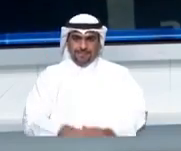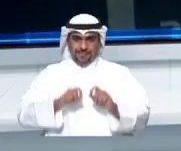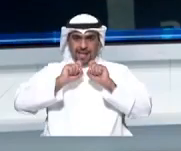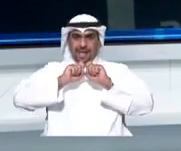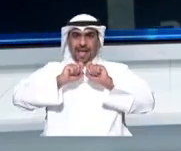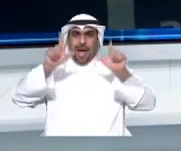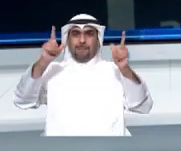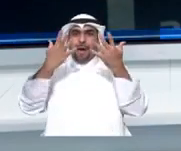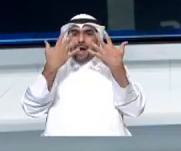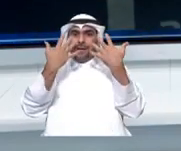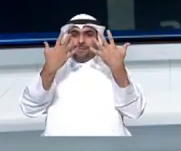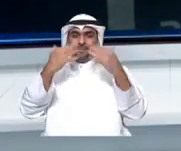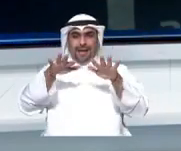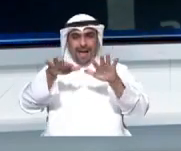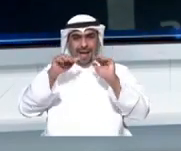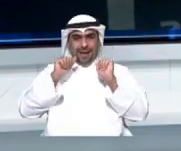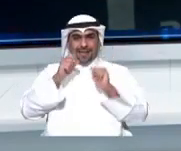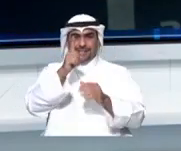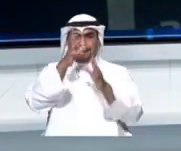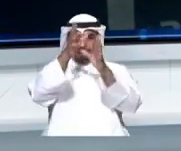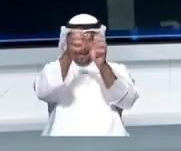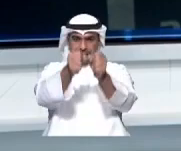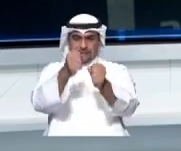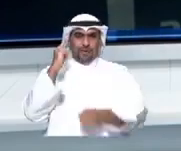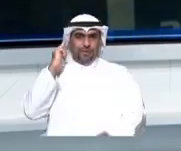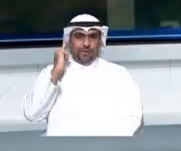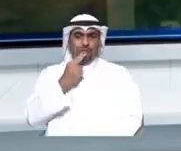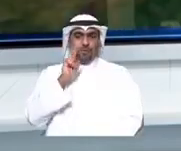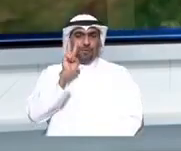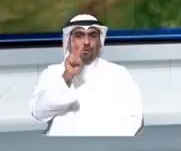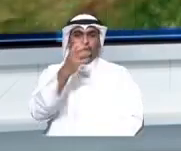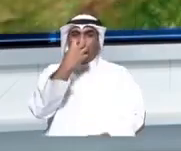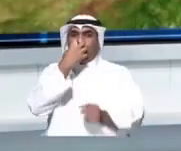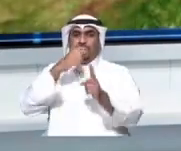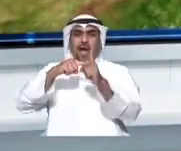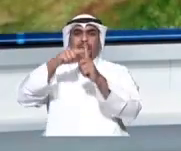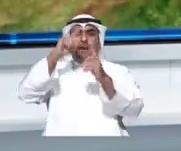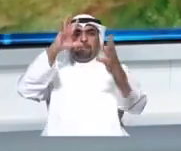المشاهدين، نشكر لكم متابعتكم، والآن نلقي نظرة على درجات الحرارة في بعض